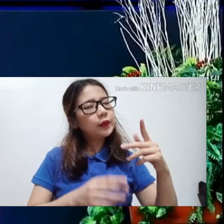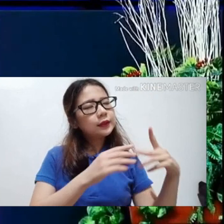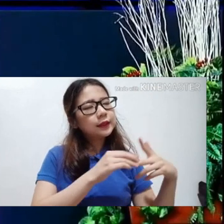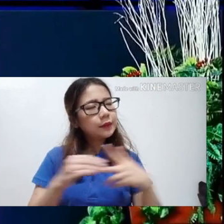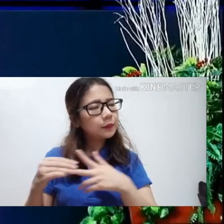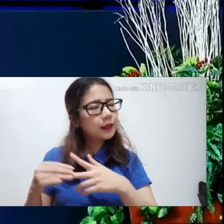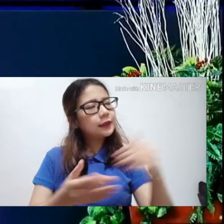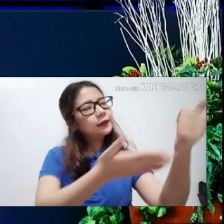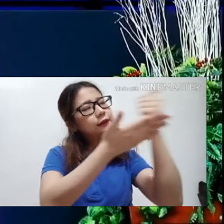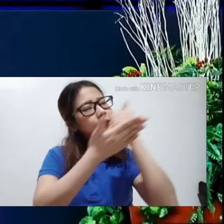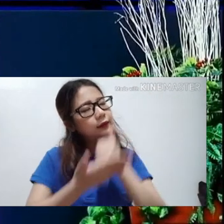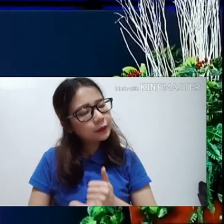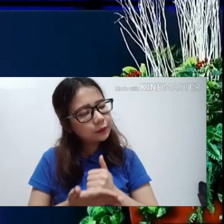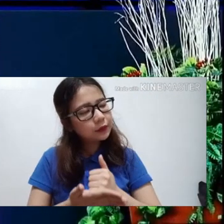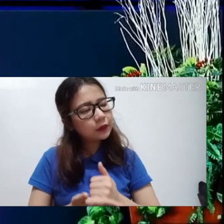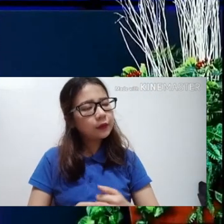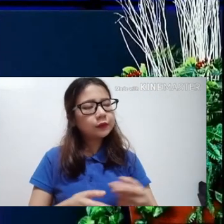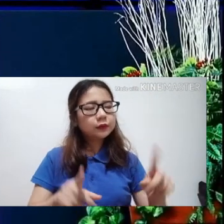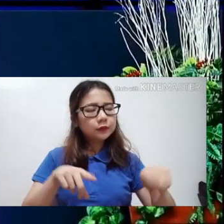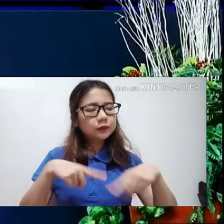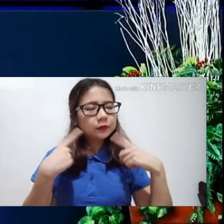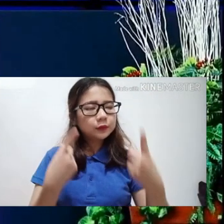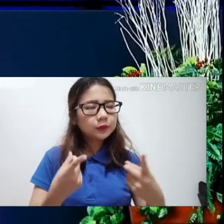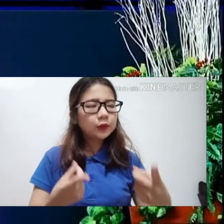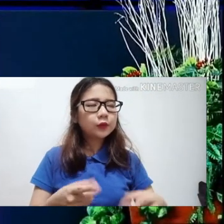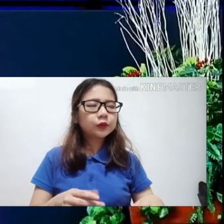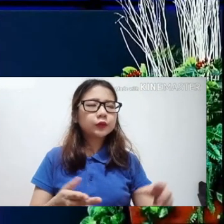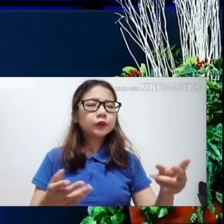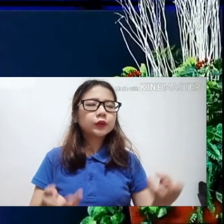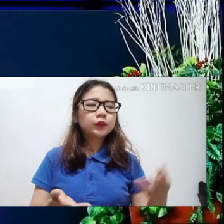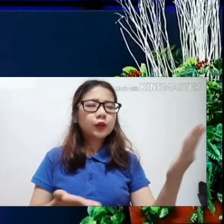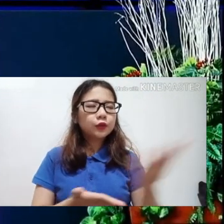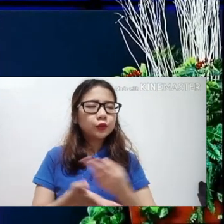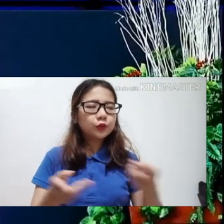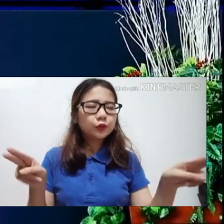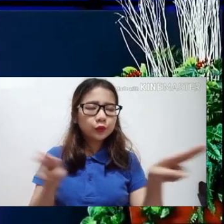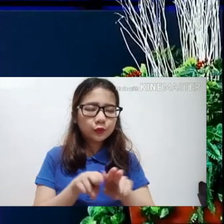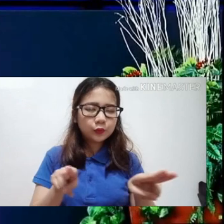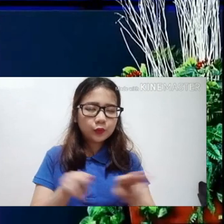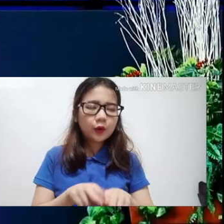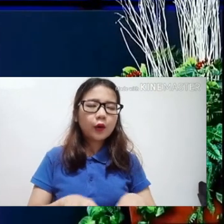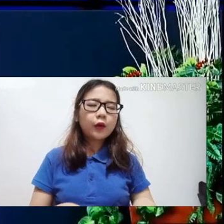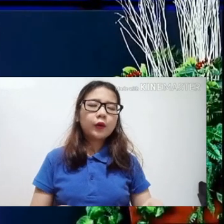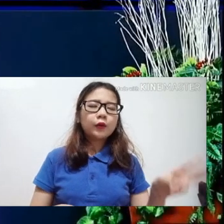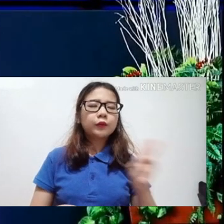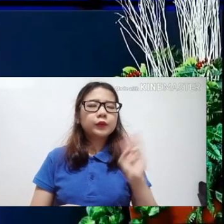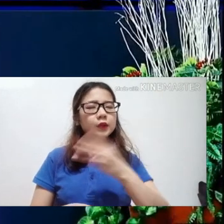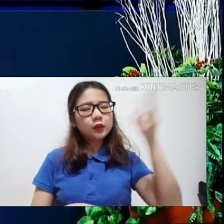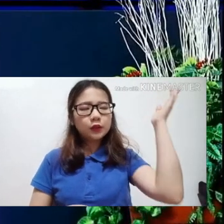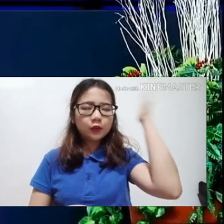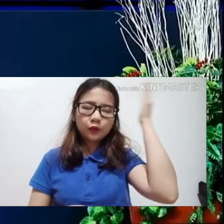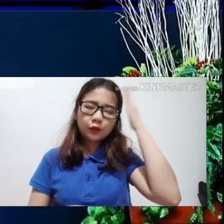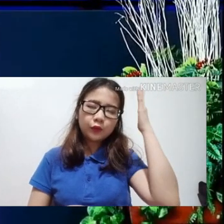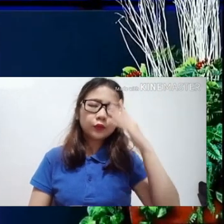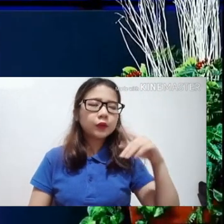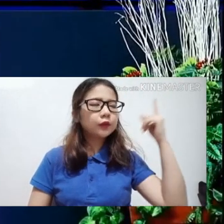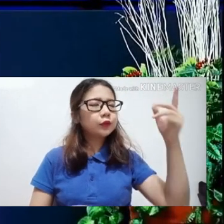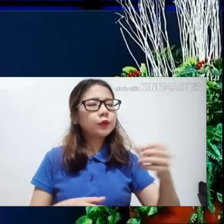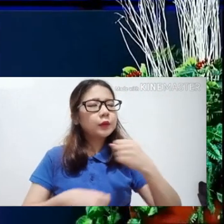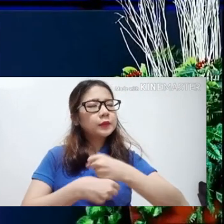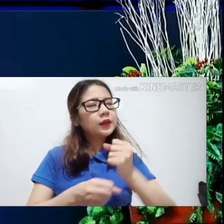helping us, Lord God, as we go through this new normal. At alam din po namin, Panginoon, sa inyo nang gagaling ang paglago. Kaya,